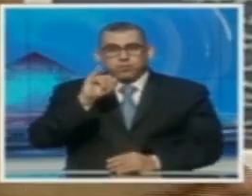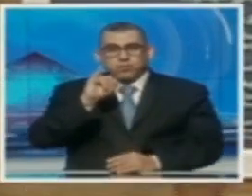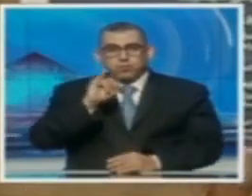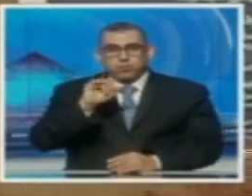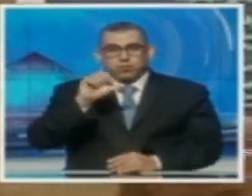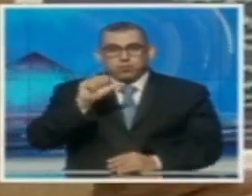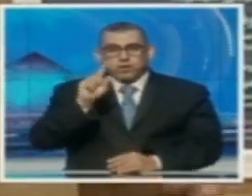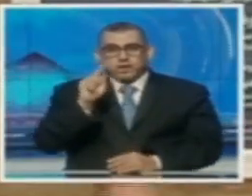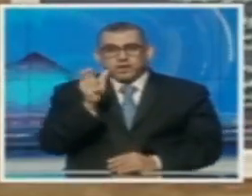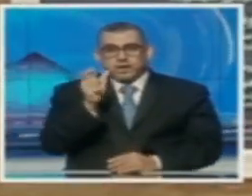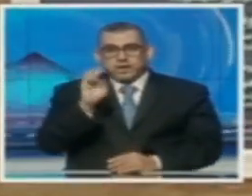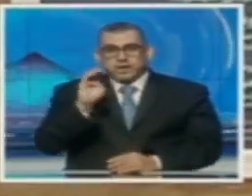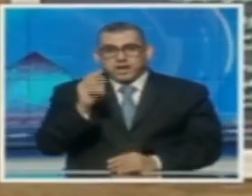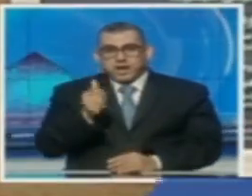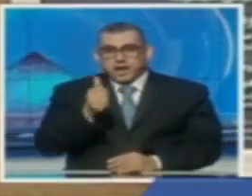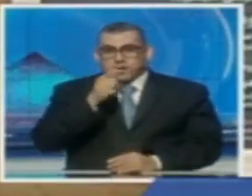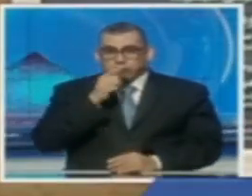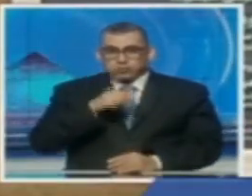المحاصيل